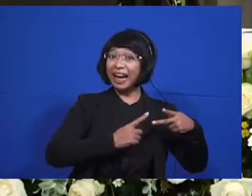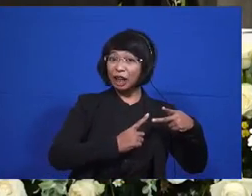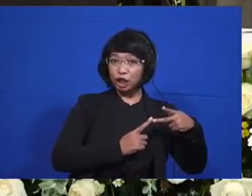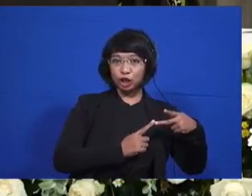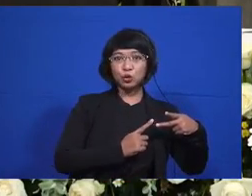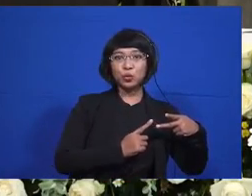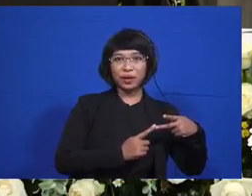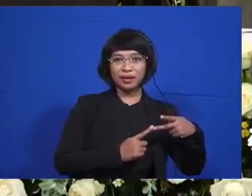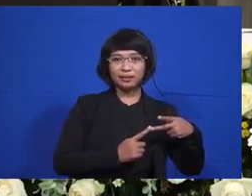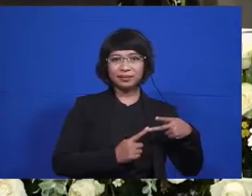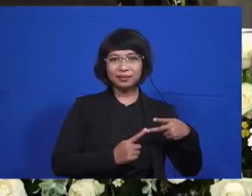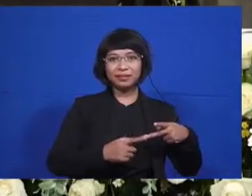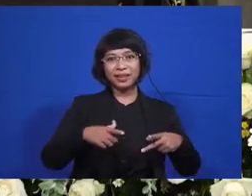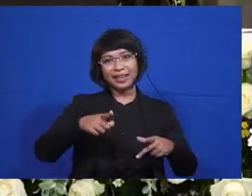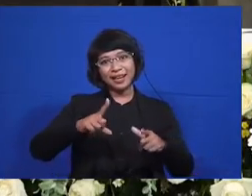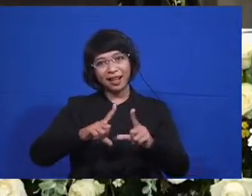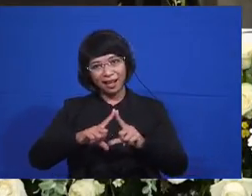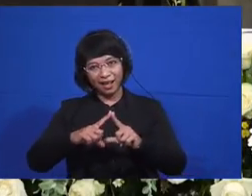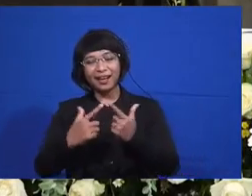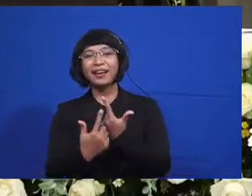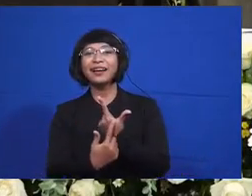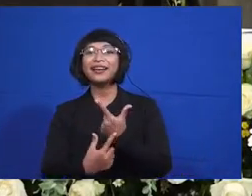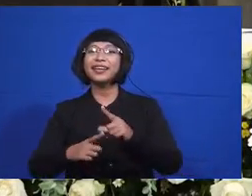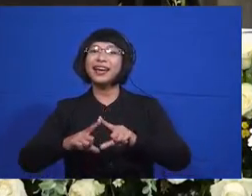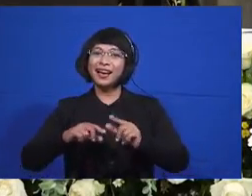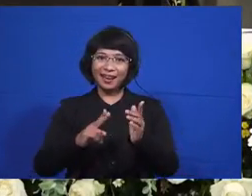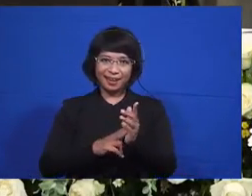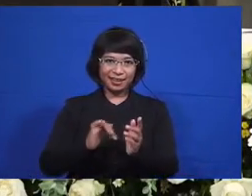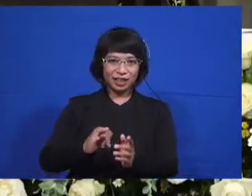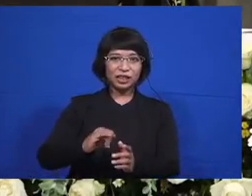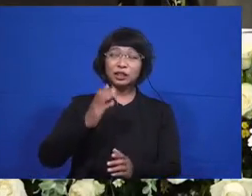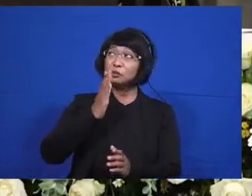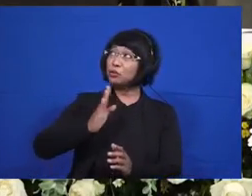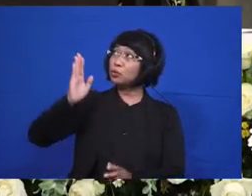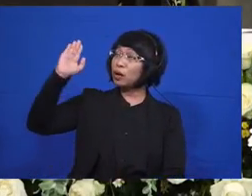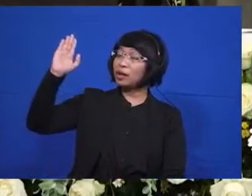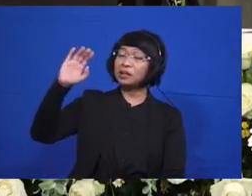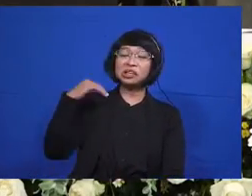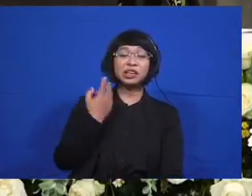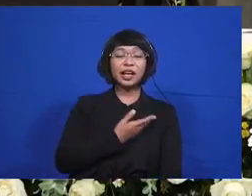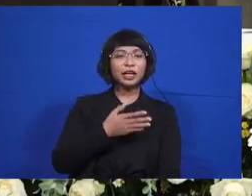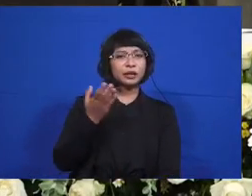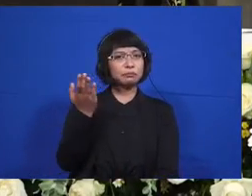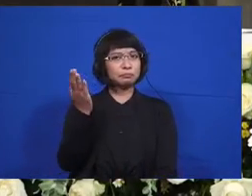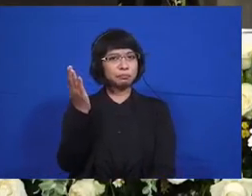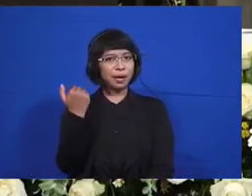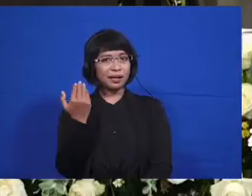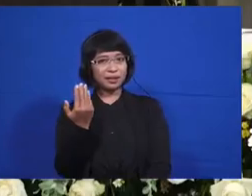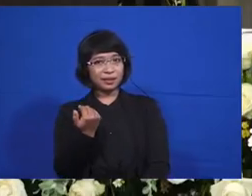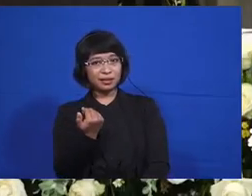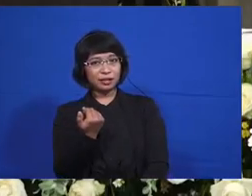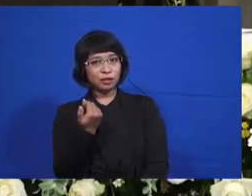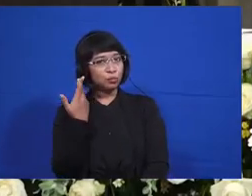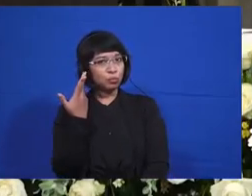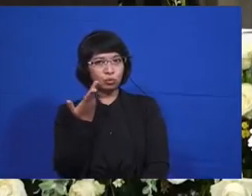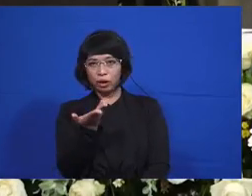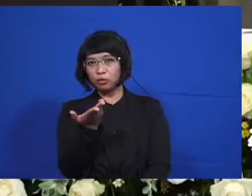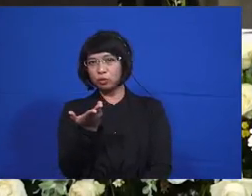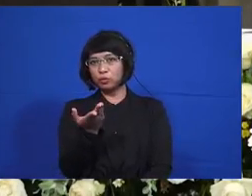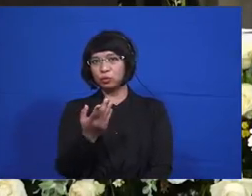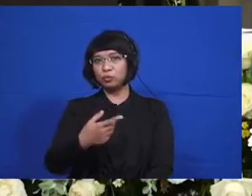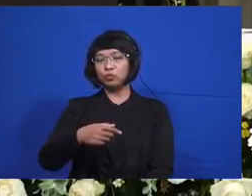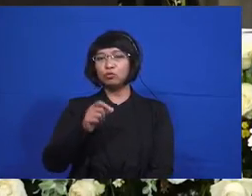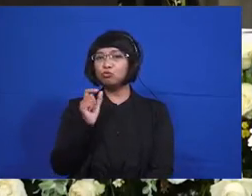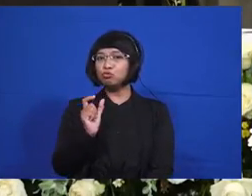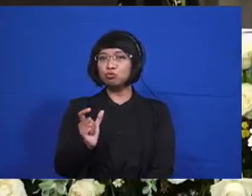Tuhan. Kita dipanggil bukan hanya untuk bersenang-senang. Kita dipanggil justru untuk memberikan pelayanan,